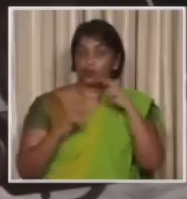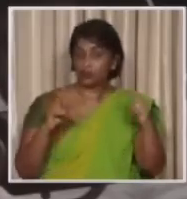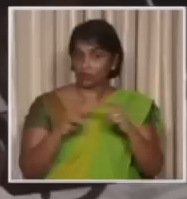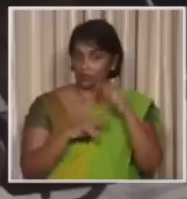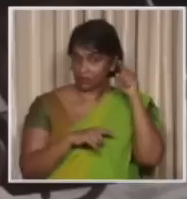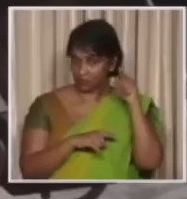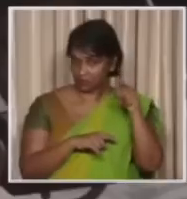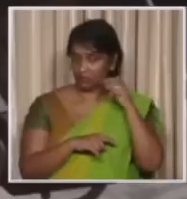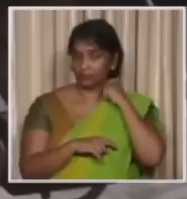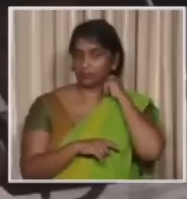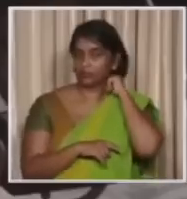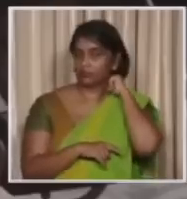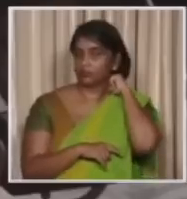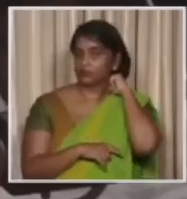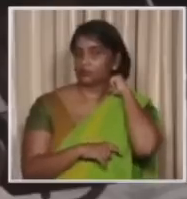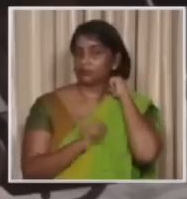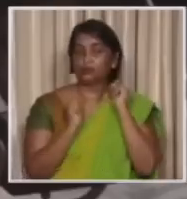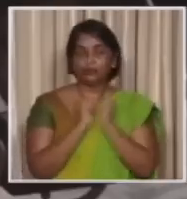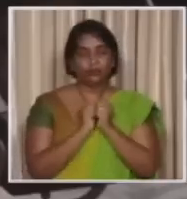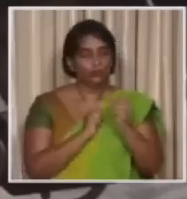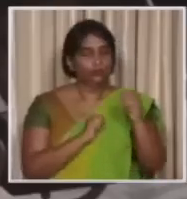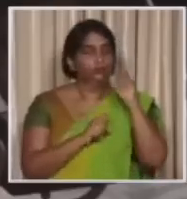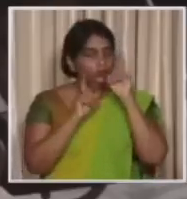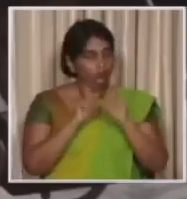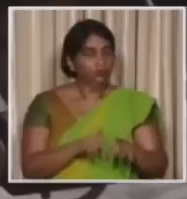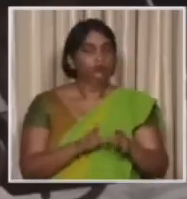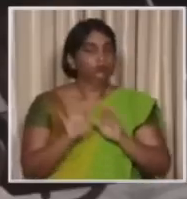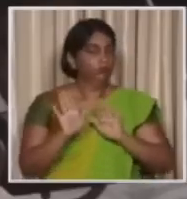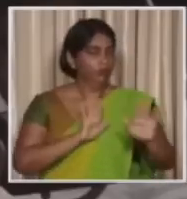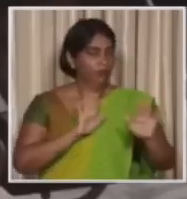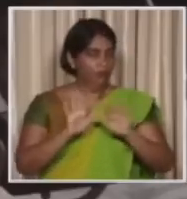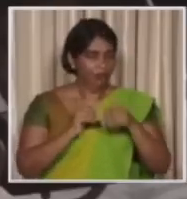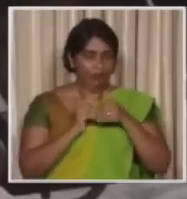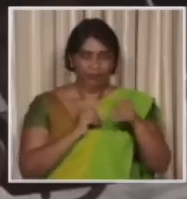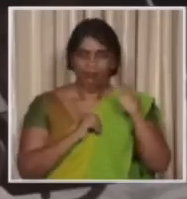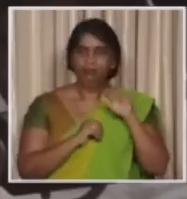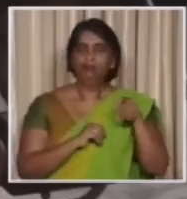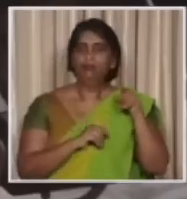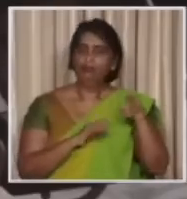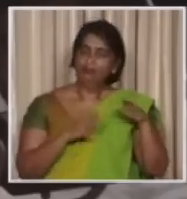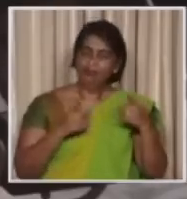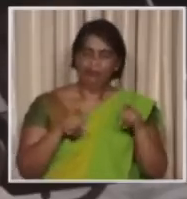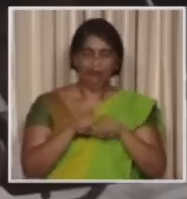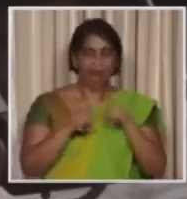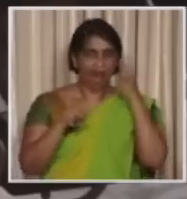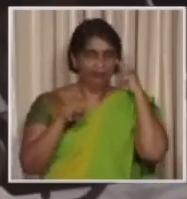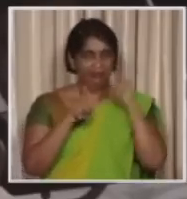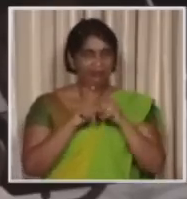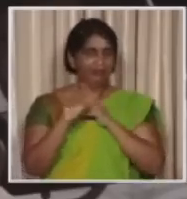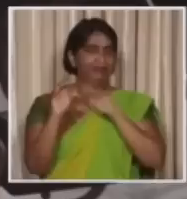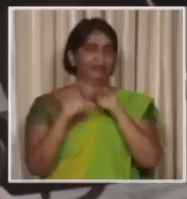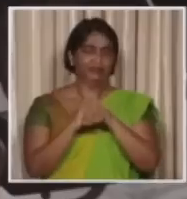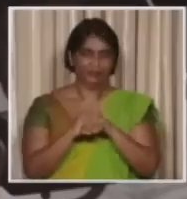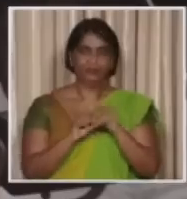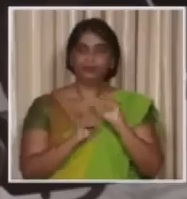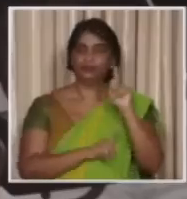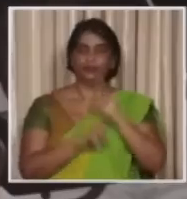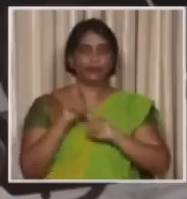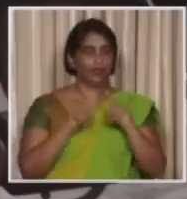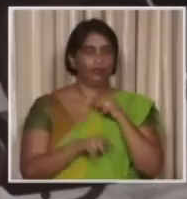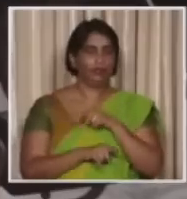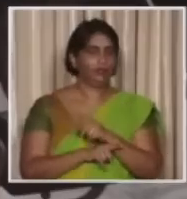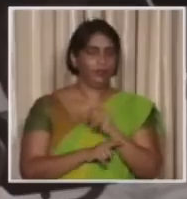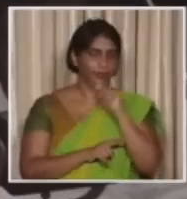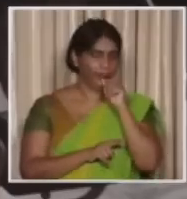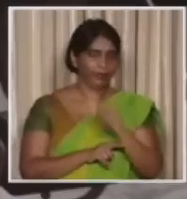ශ්‍රේෂ්ඨාධිකරණයේ කාර්යභාරය ඒ විදිහට පාලනය කිරීමට හෝ ඒ සම්බන්ධයෙන් මැදහත් වීමට පාර්ලිමේන්තුවට